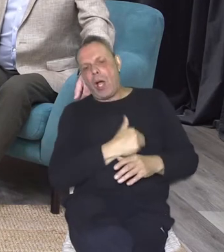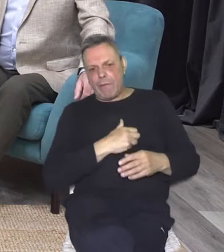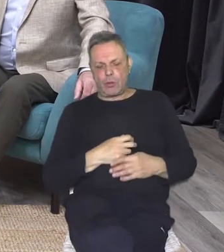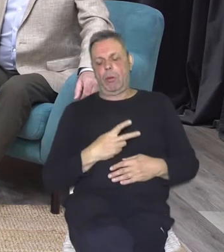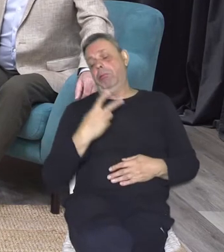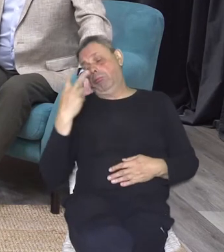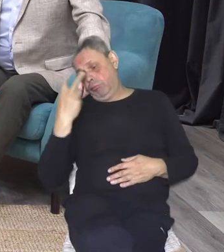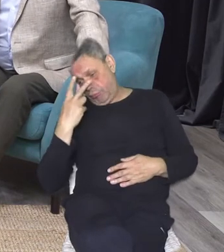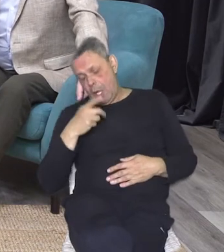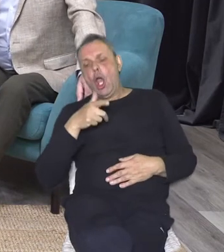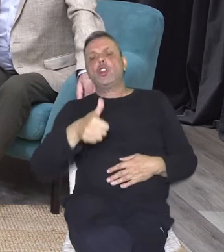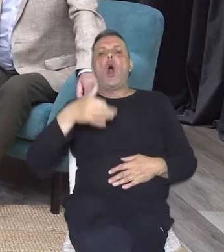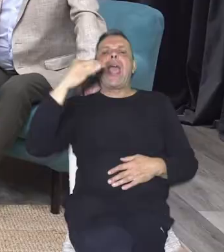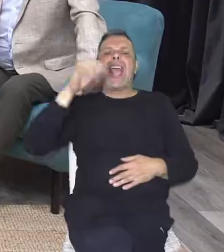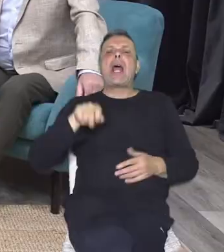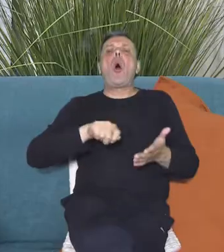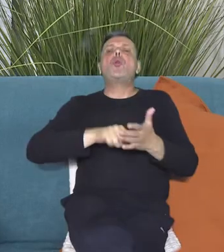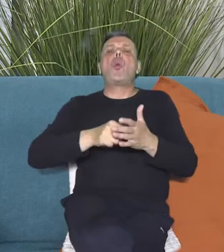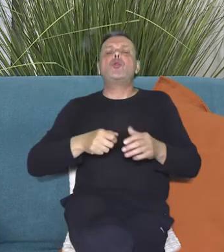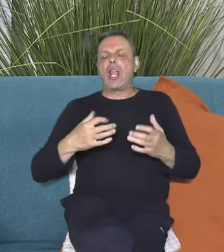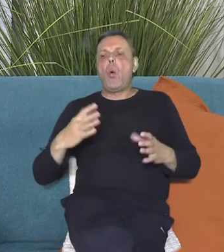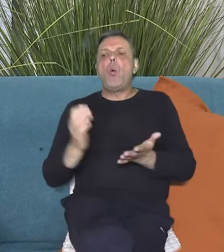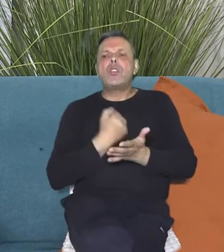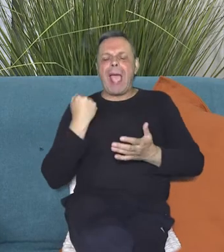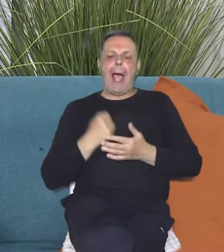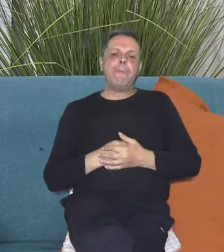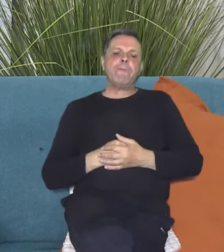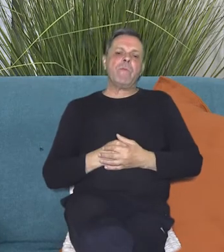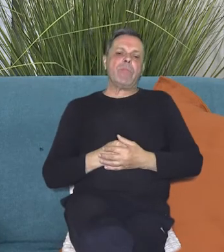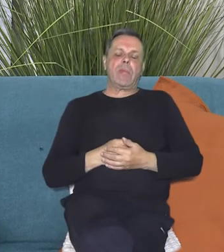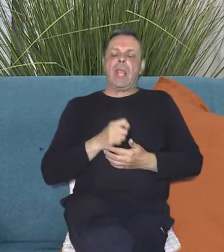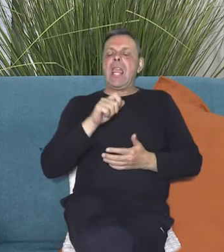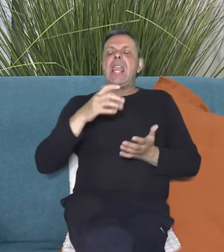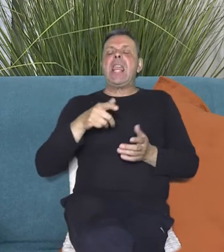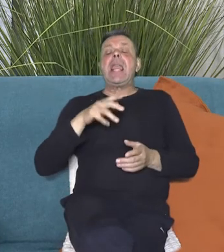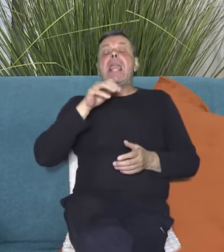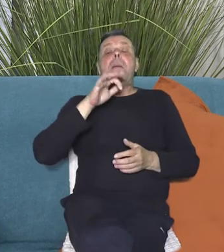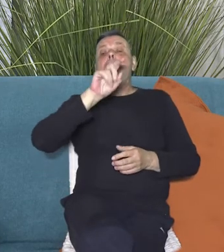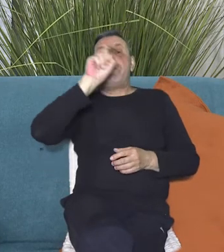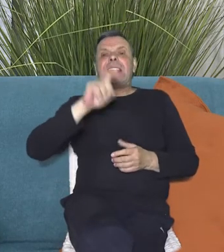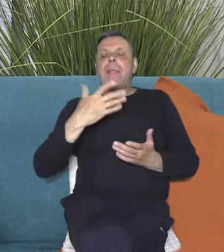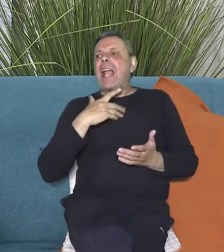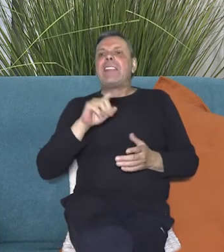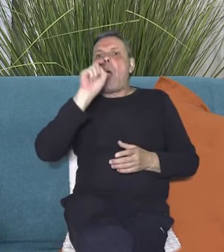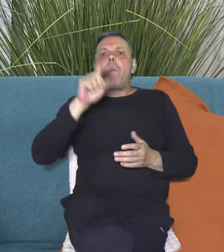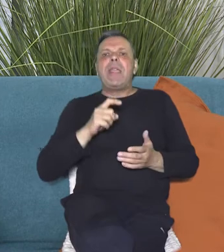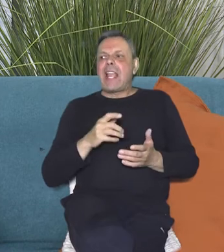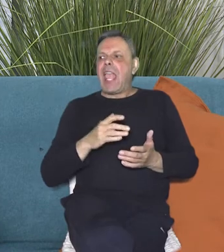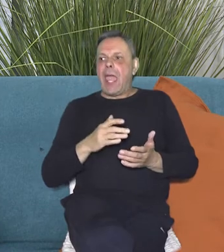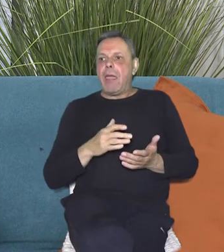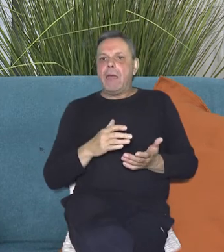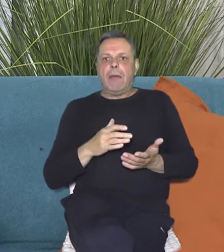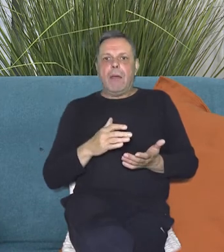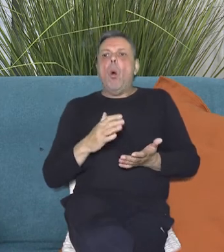Hrvatskoj. Naravno, to je jedan od ključnih uspjeha, odnosno ključnih pitanja kada je pitanje uspjeh